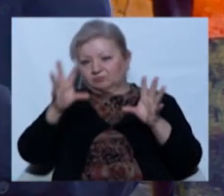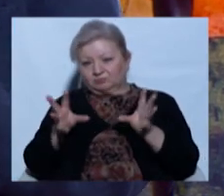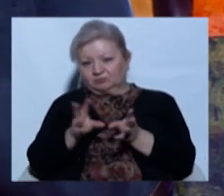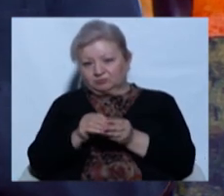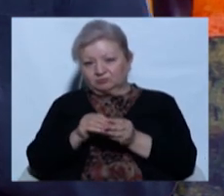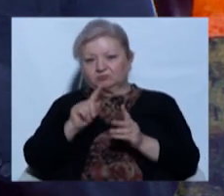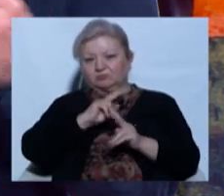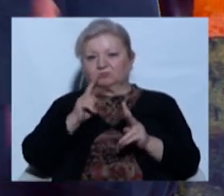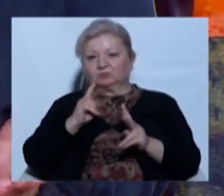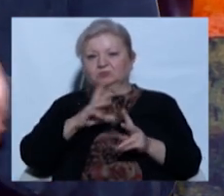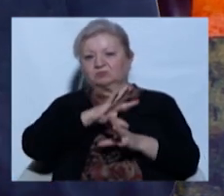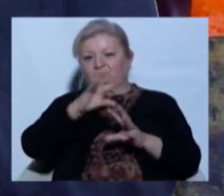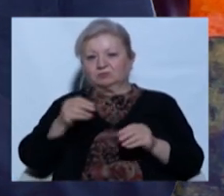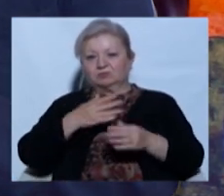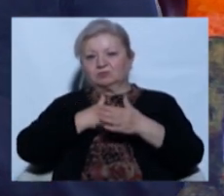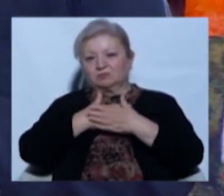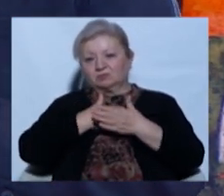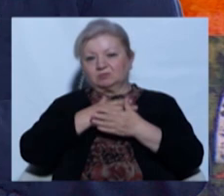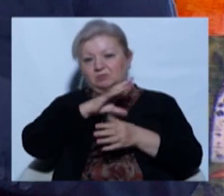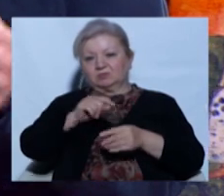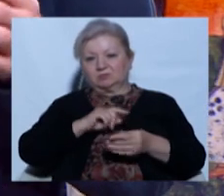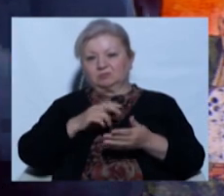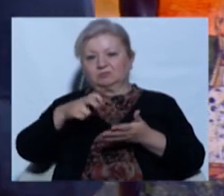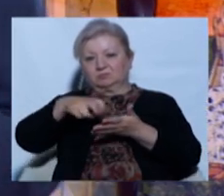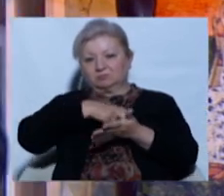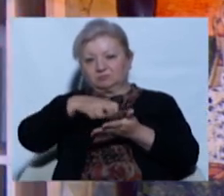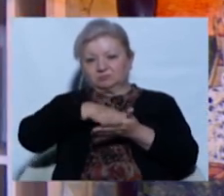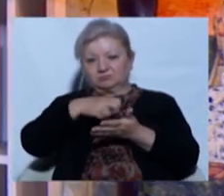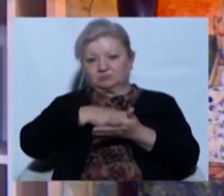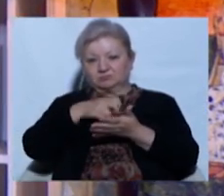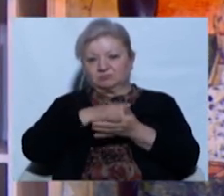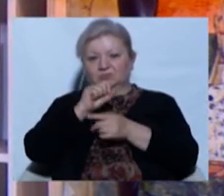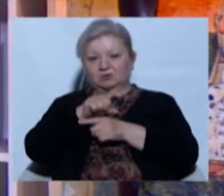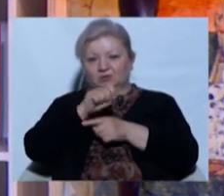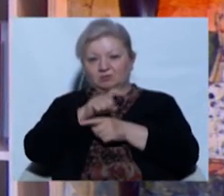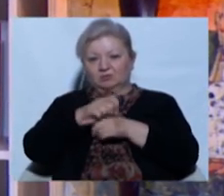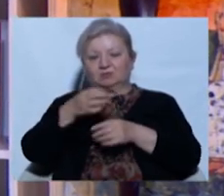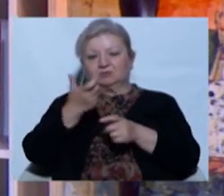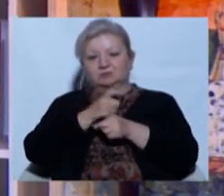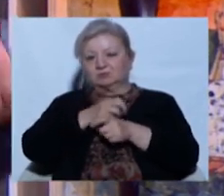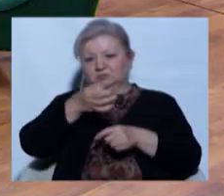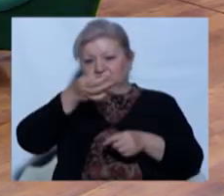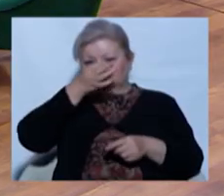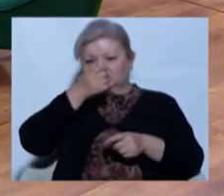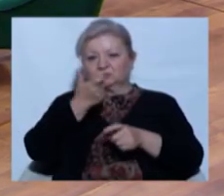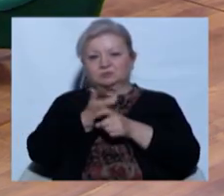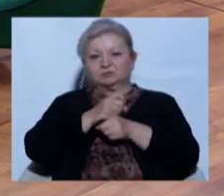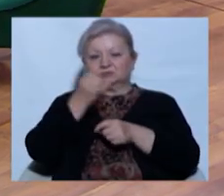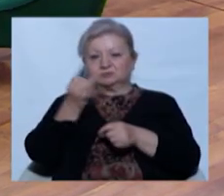რომლებიც ესე აქტიურად მიგზავნით დავალებებს და ძალიან მომწონს თქვენის და ძალიან საინტერესო არის ყველა